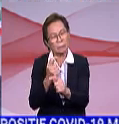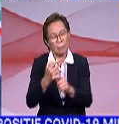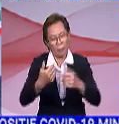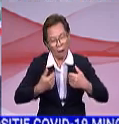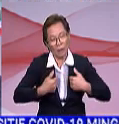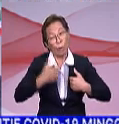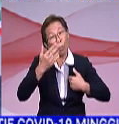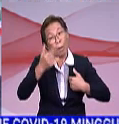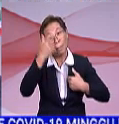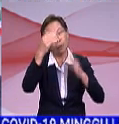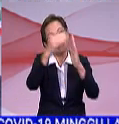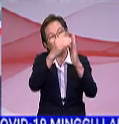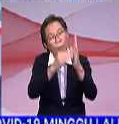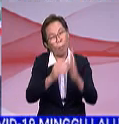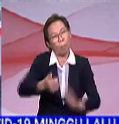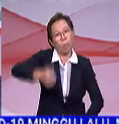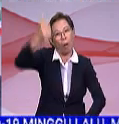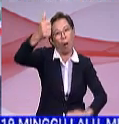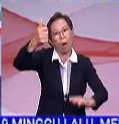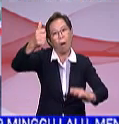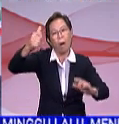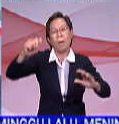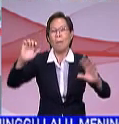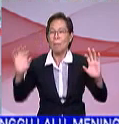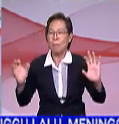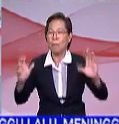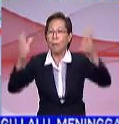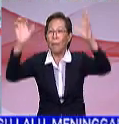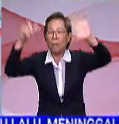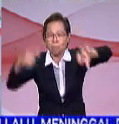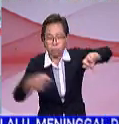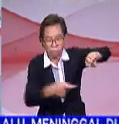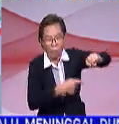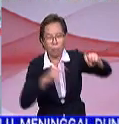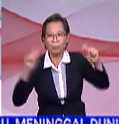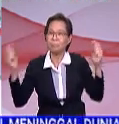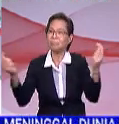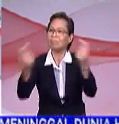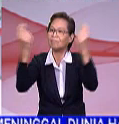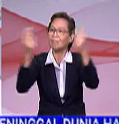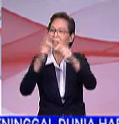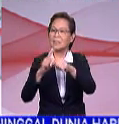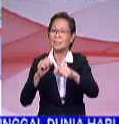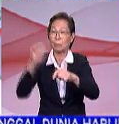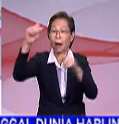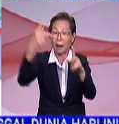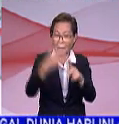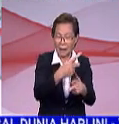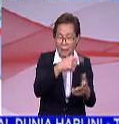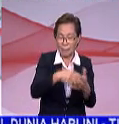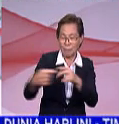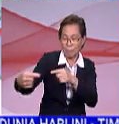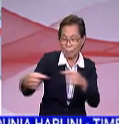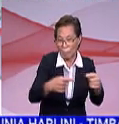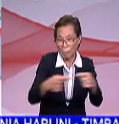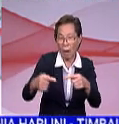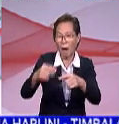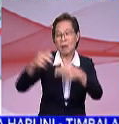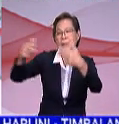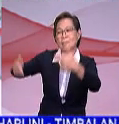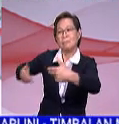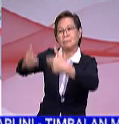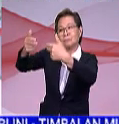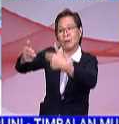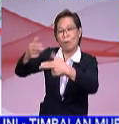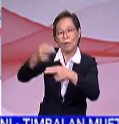ini kerana ia acara kemuncak Pesta Keamatan yang diraikan di Sabah. Namun kali ini, pertandingan diadakan secara maya